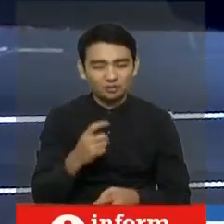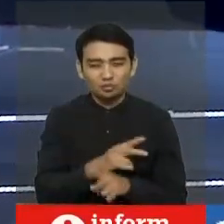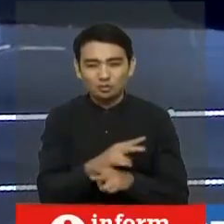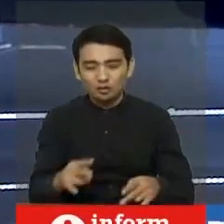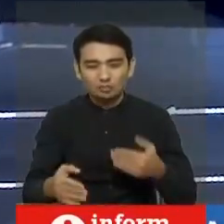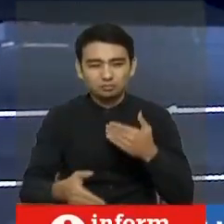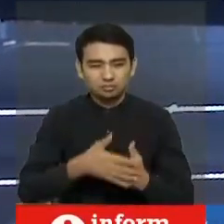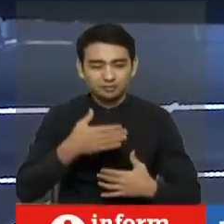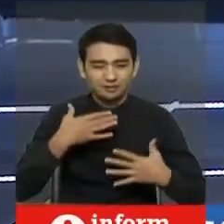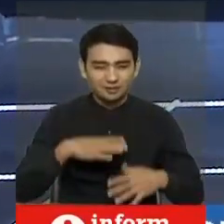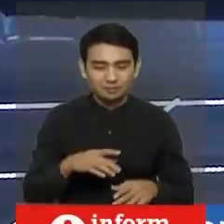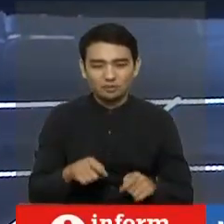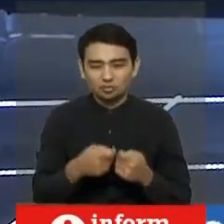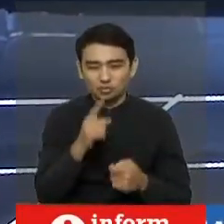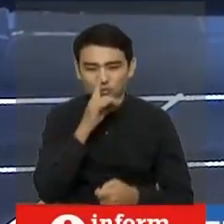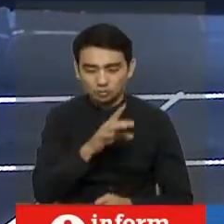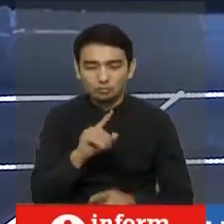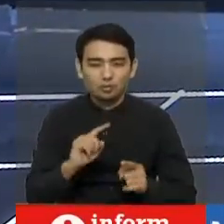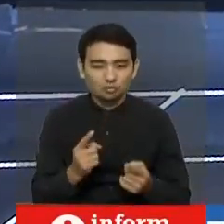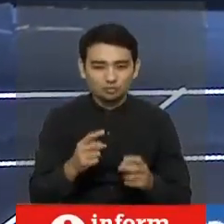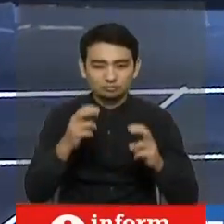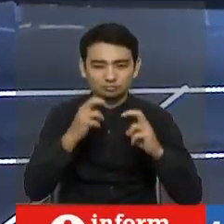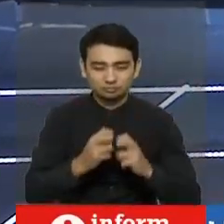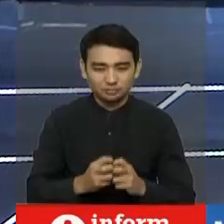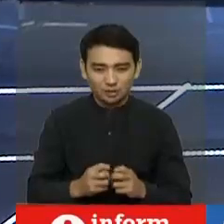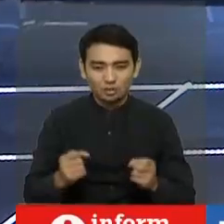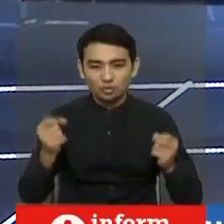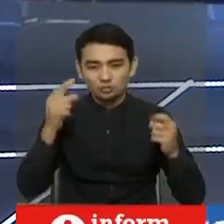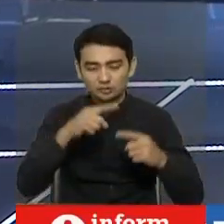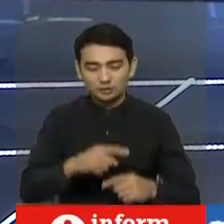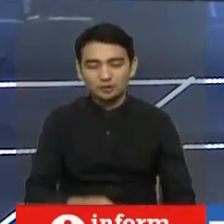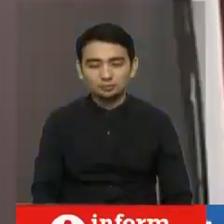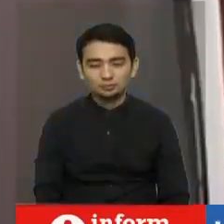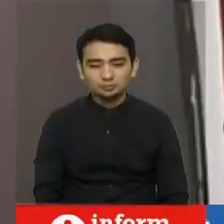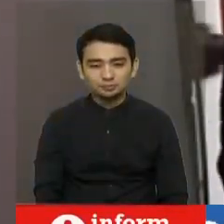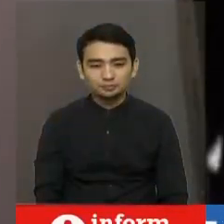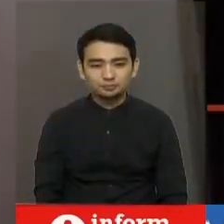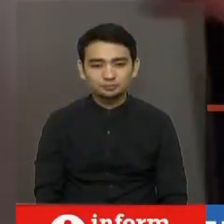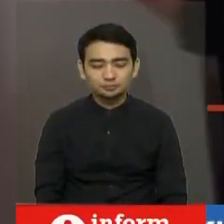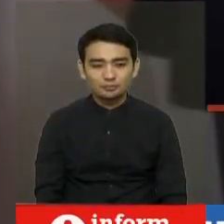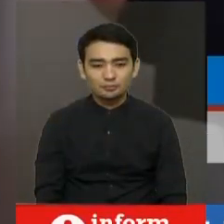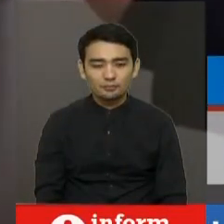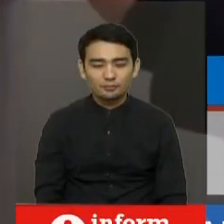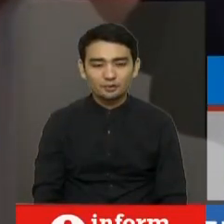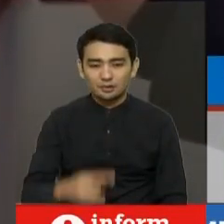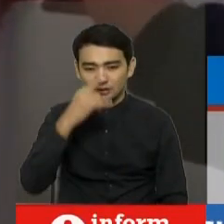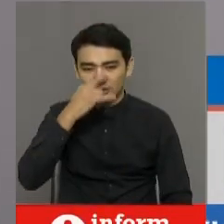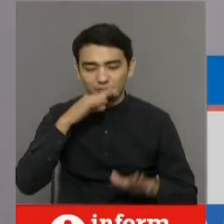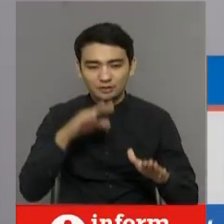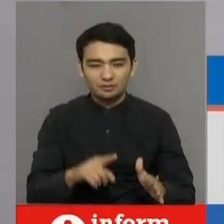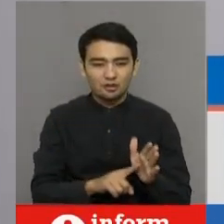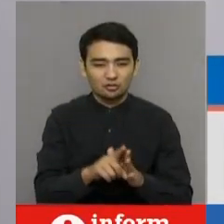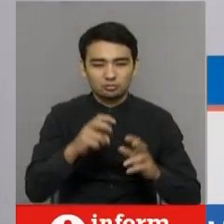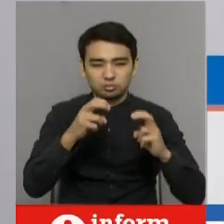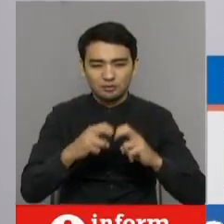эти нарушения не понесут. Почему, разбиралась моя коллега Анастасия Новикова. В Казахстане начали